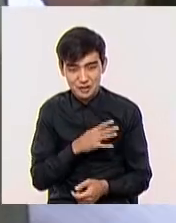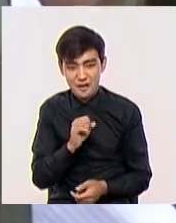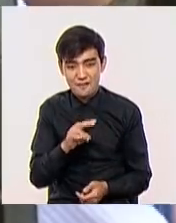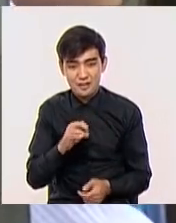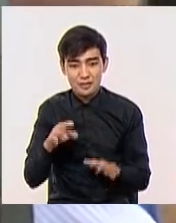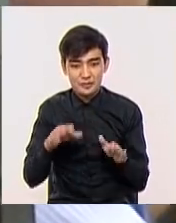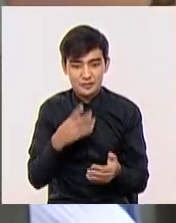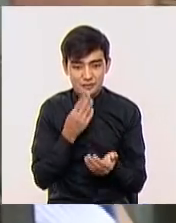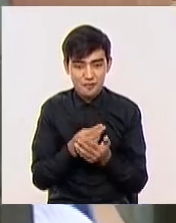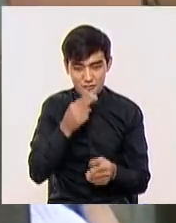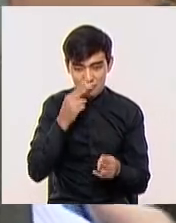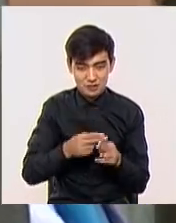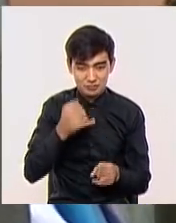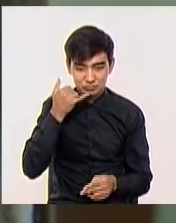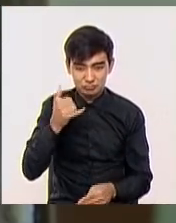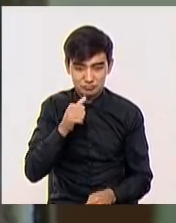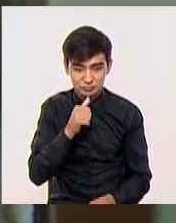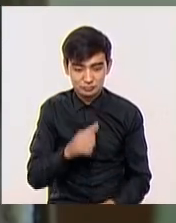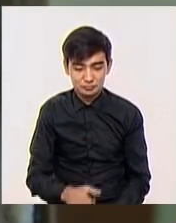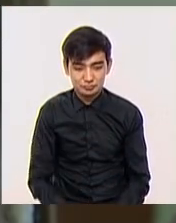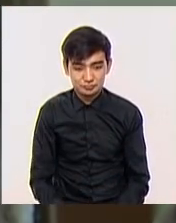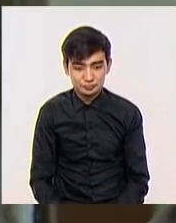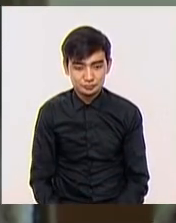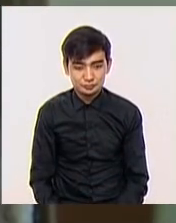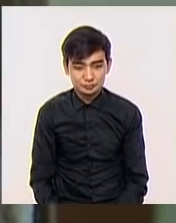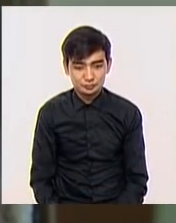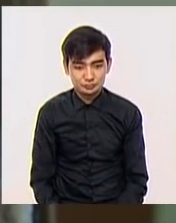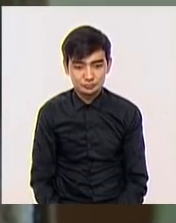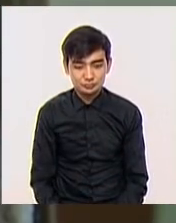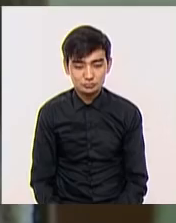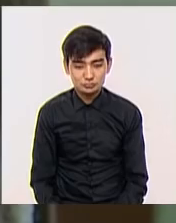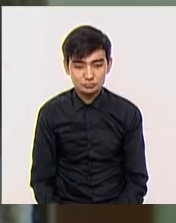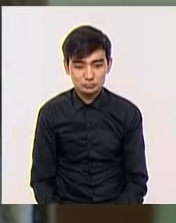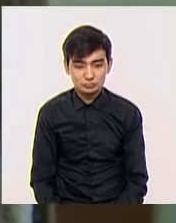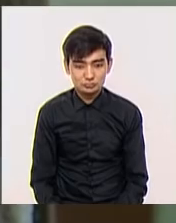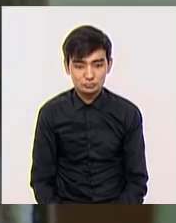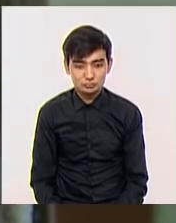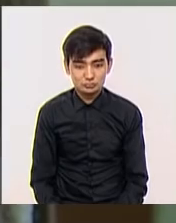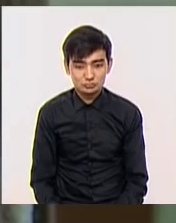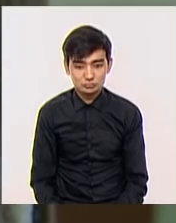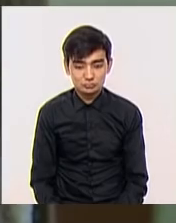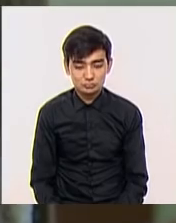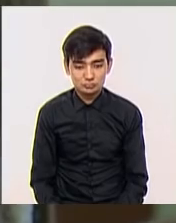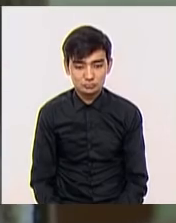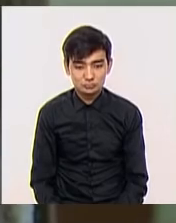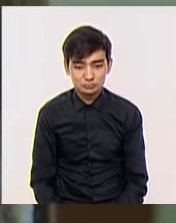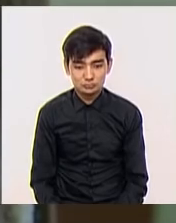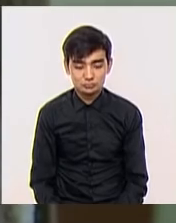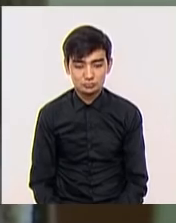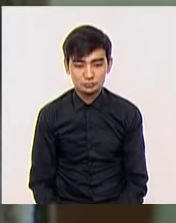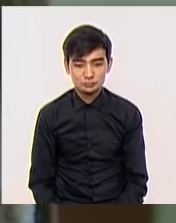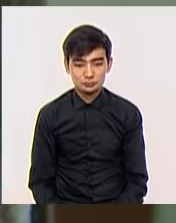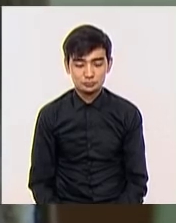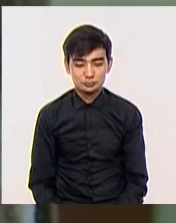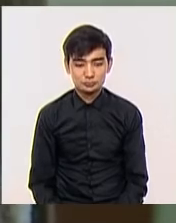Ауғандағы бауырына тағы да қоңырау шалды. Аялдарға аялдары дәшке шығара алмаймыз, шығар бара алмайды, көшеге шыға